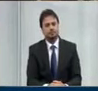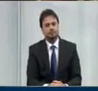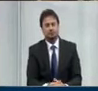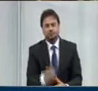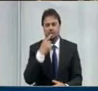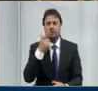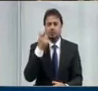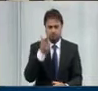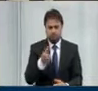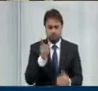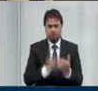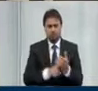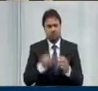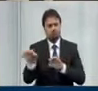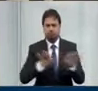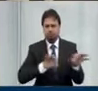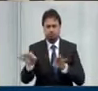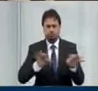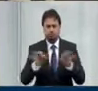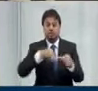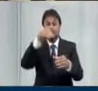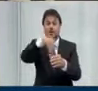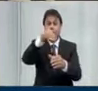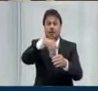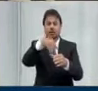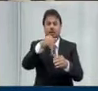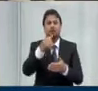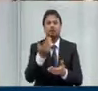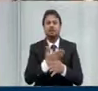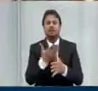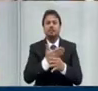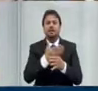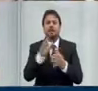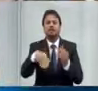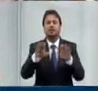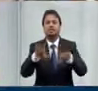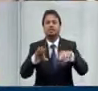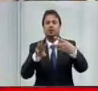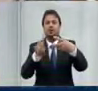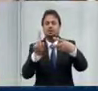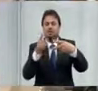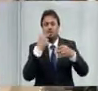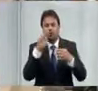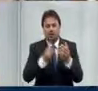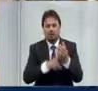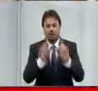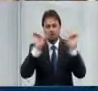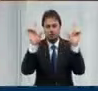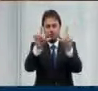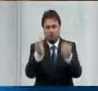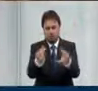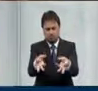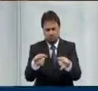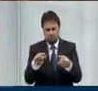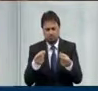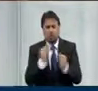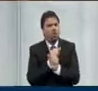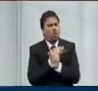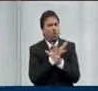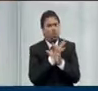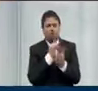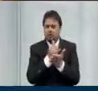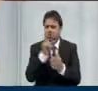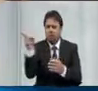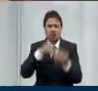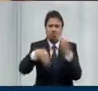صاعدة تسير إجراءات التهيئة للتصويت على موازنة العام الحالي بعد إعطاء اللجنة المالية النيابية الحرية